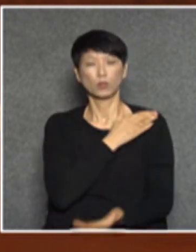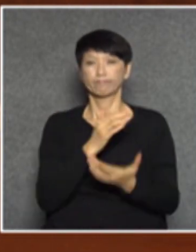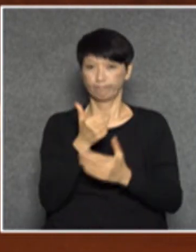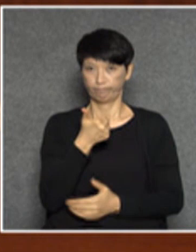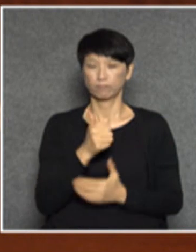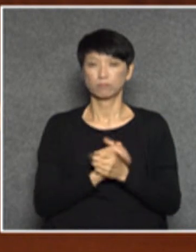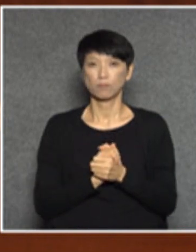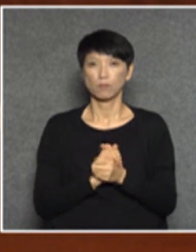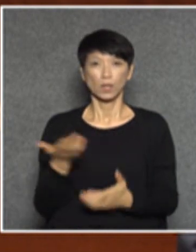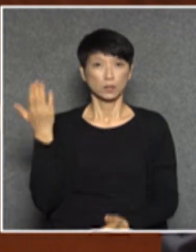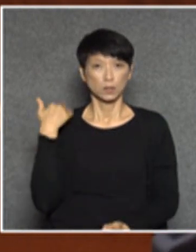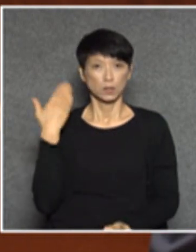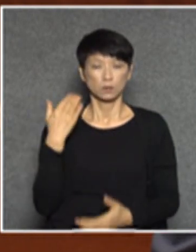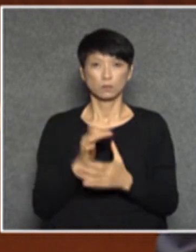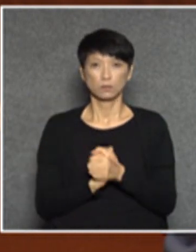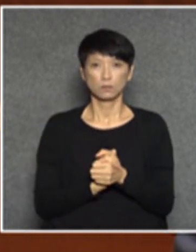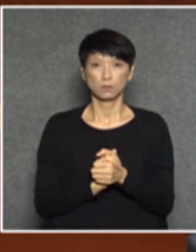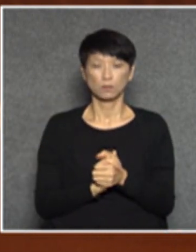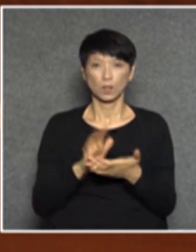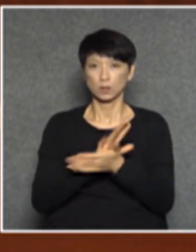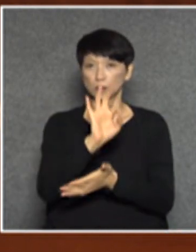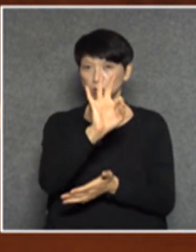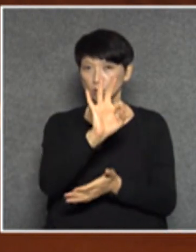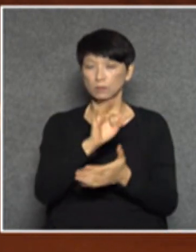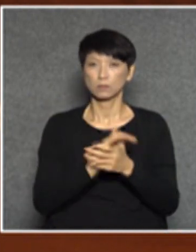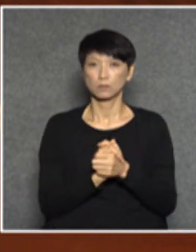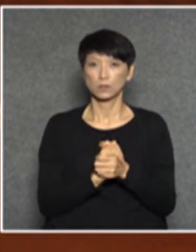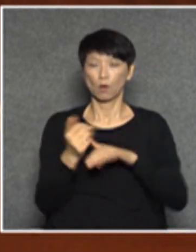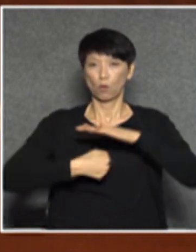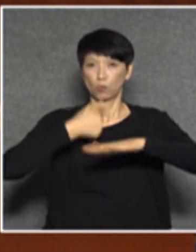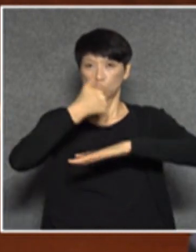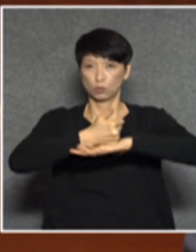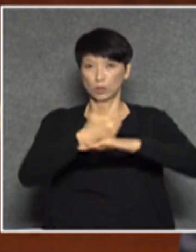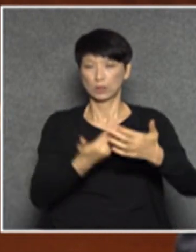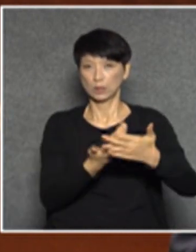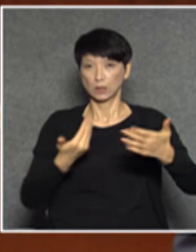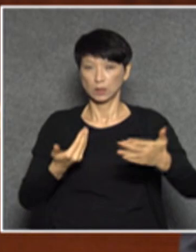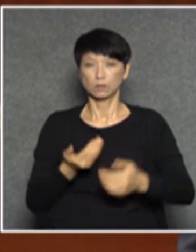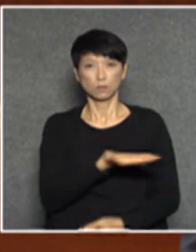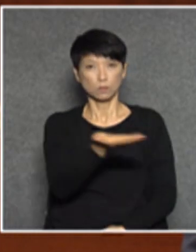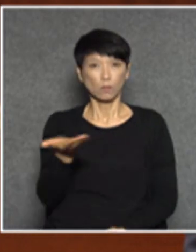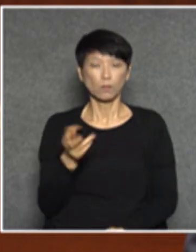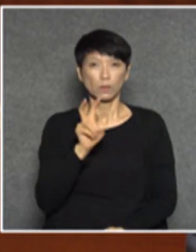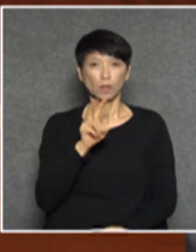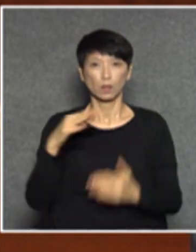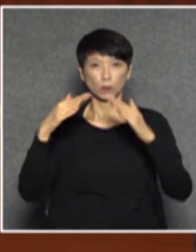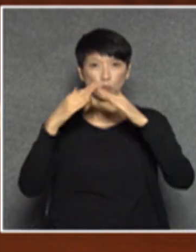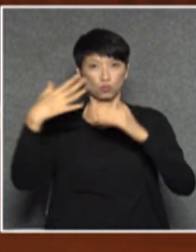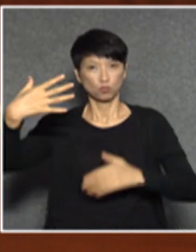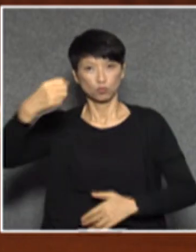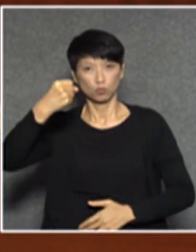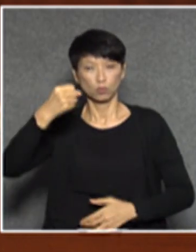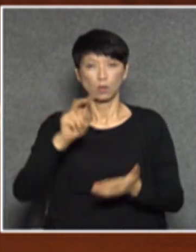是大家在過去不止三年，事實上我上任之前，大家可以看到，譬如有官員在立法